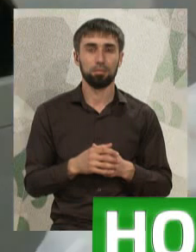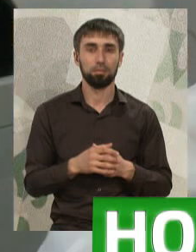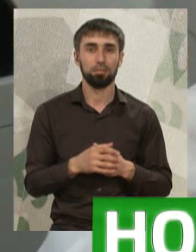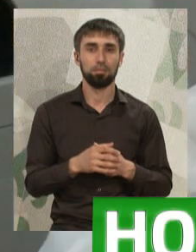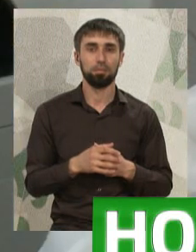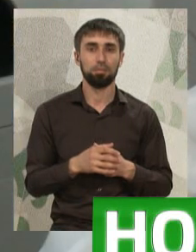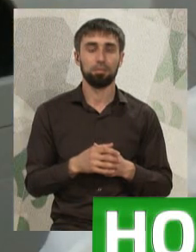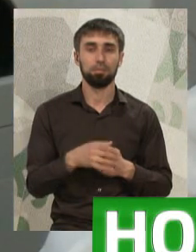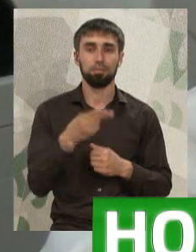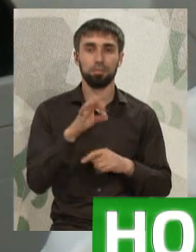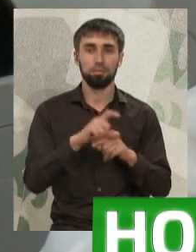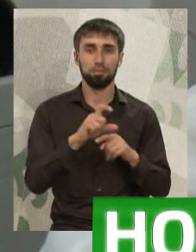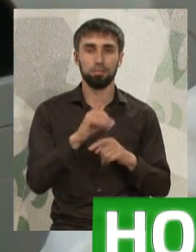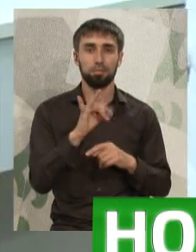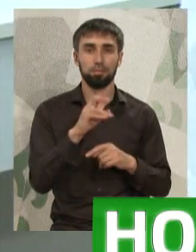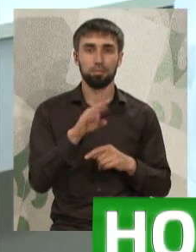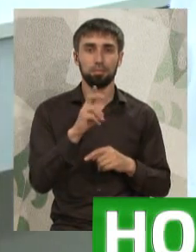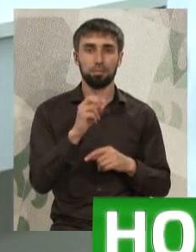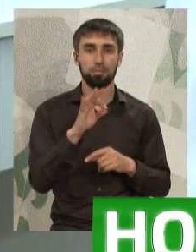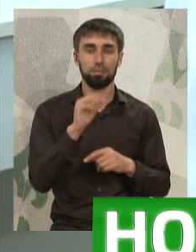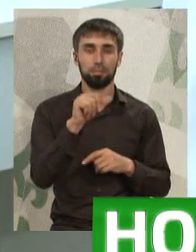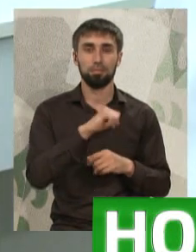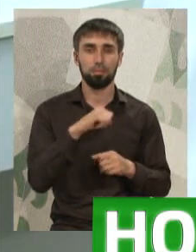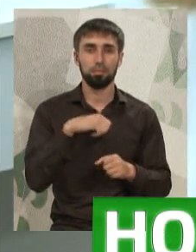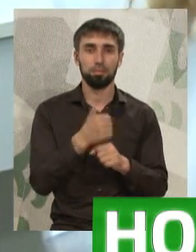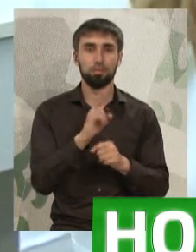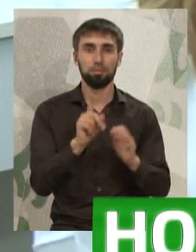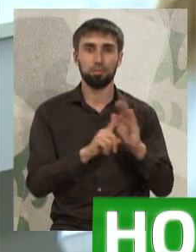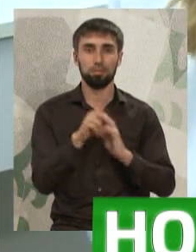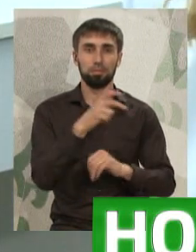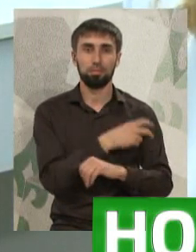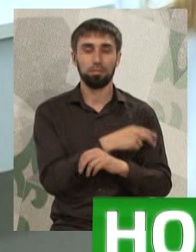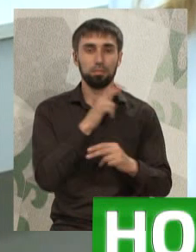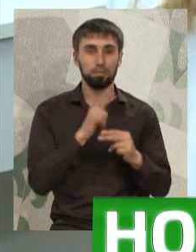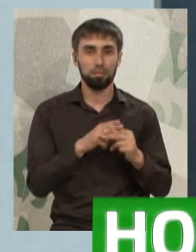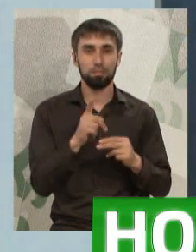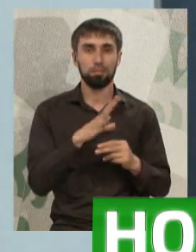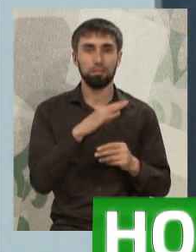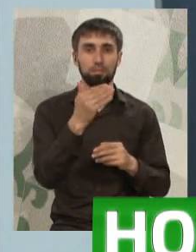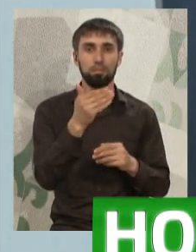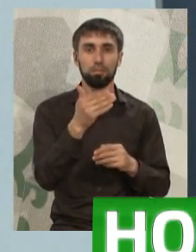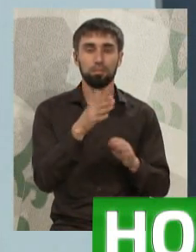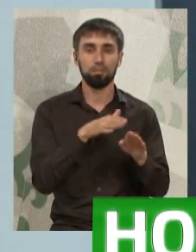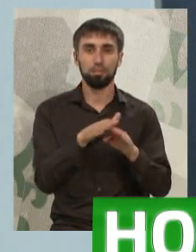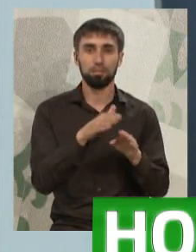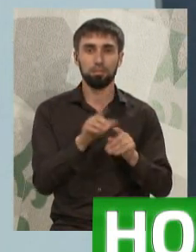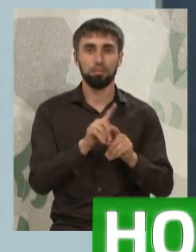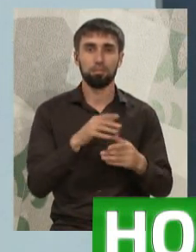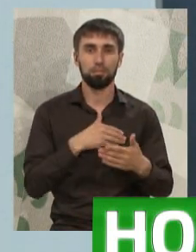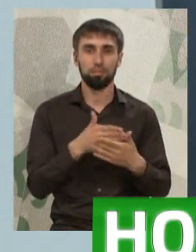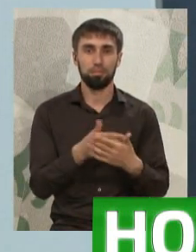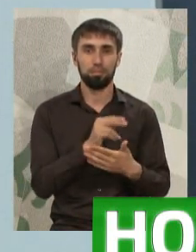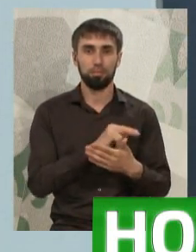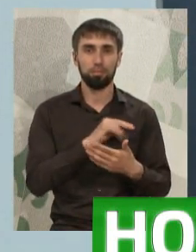процедуры. По словам Рукет Бековой, самое главное для начинающей медсестры – равняться на тех, кто выполняет свою работу добросовестно. И